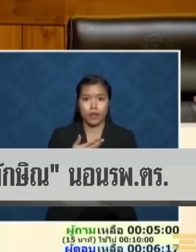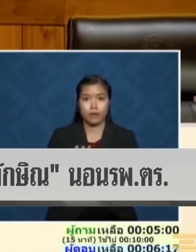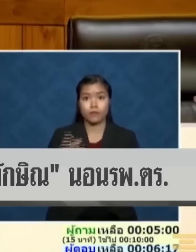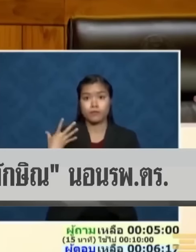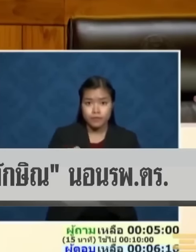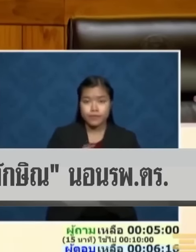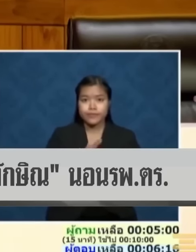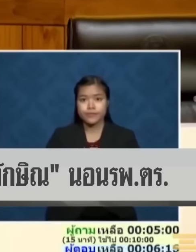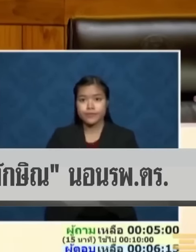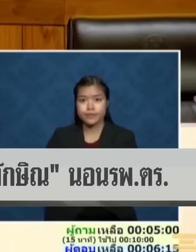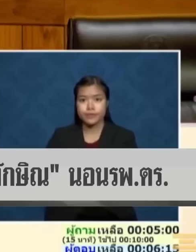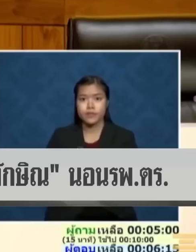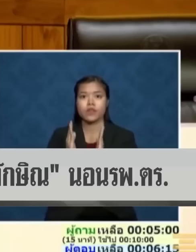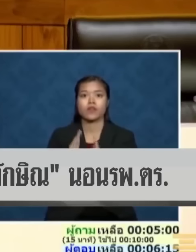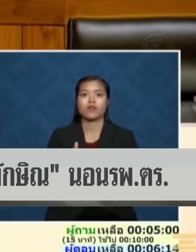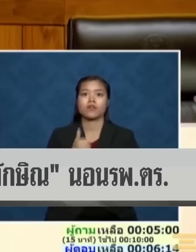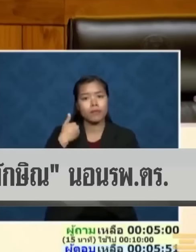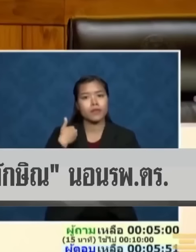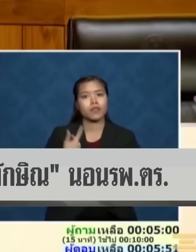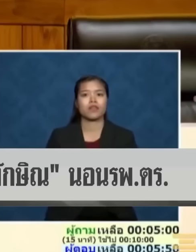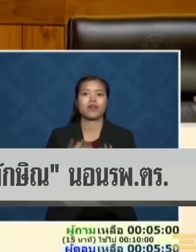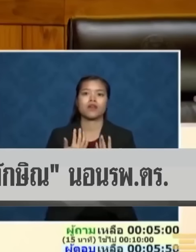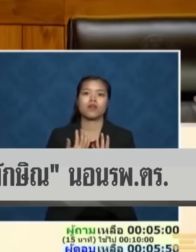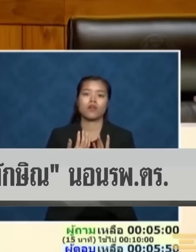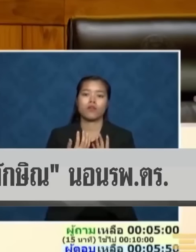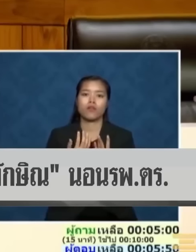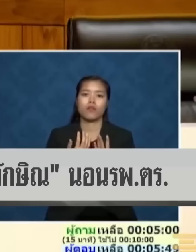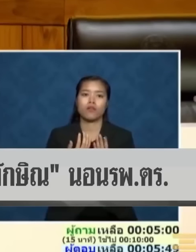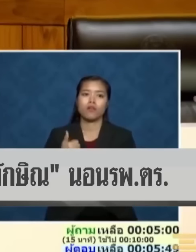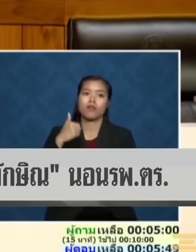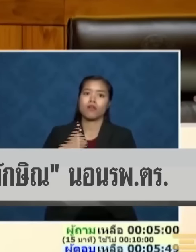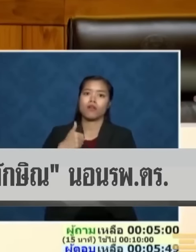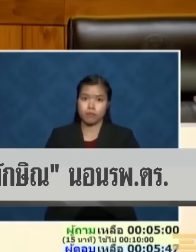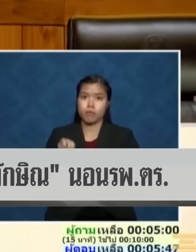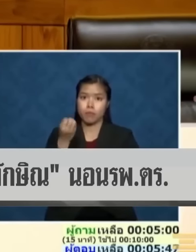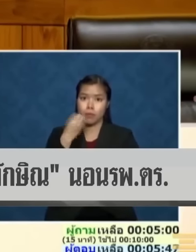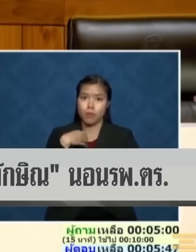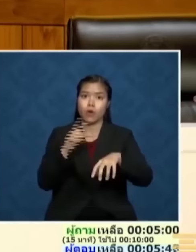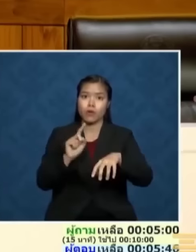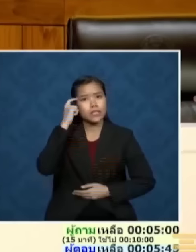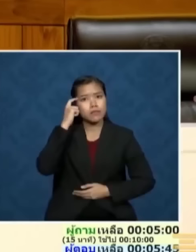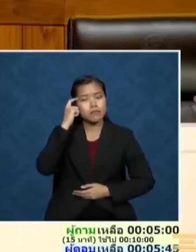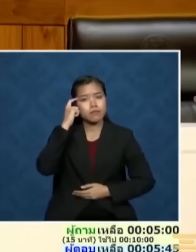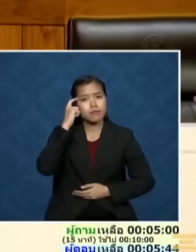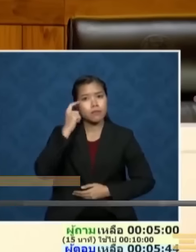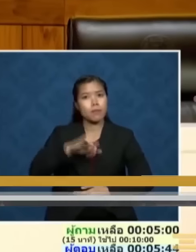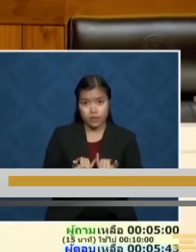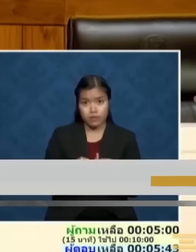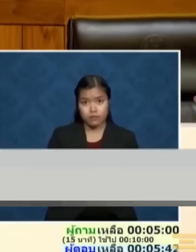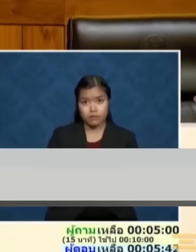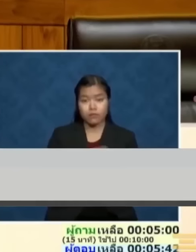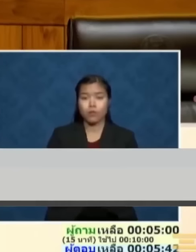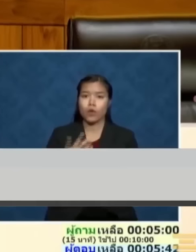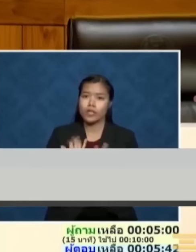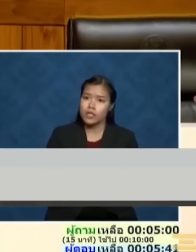มได้ตามกับท่านอธิบดีกรมราชทัณฑ์ซึ่งทราบกับท่านอธิบดีราชทัณฑ์ว่าน่าจะวันนี้